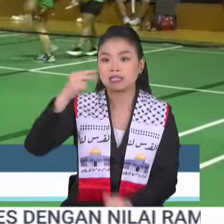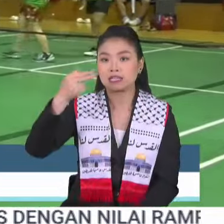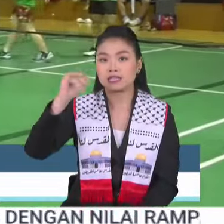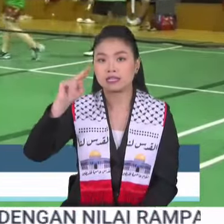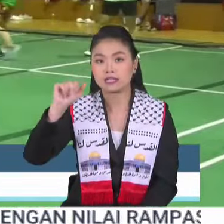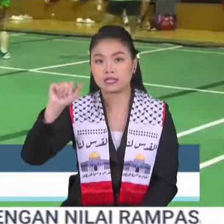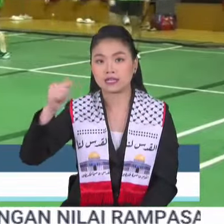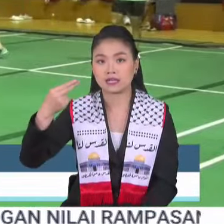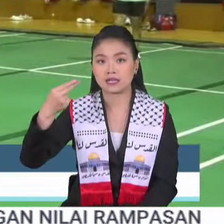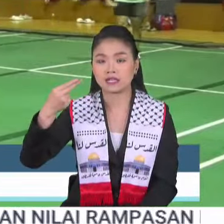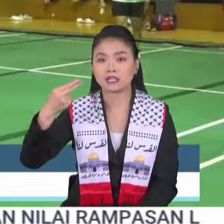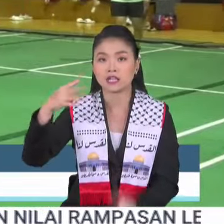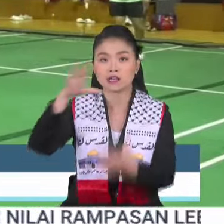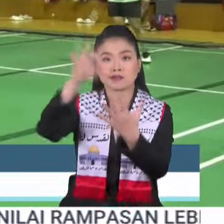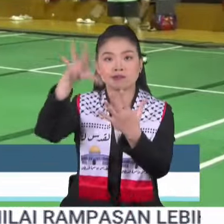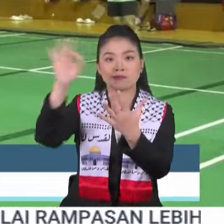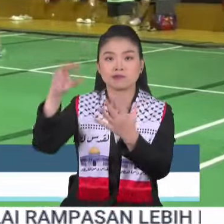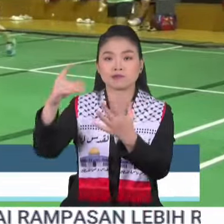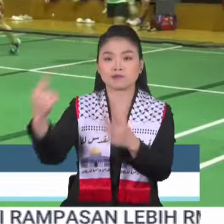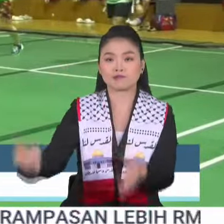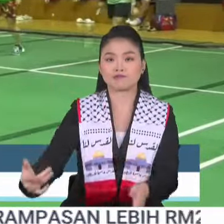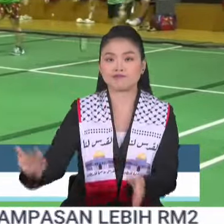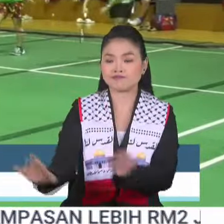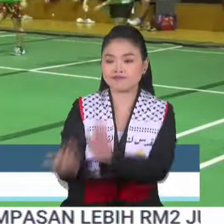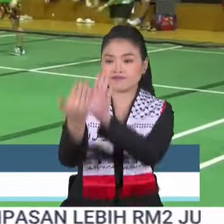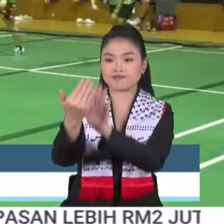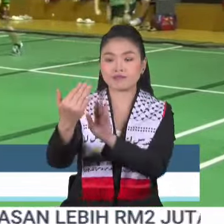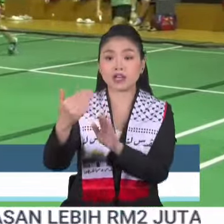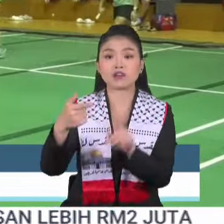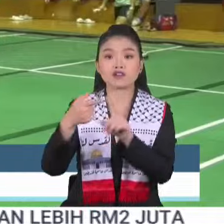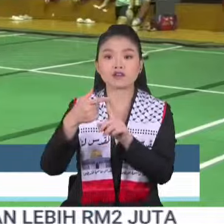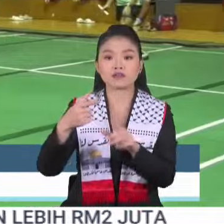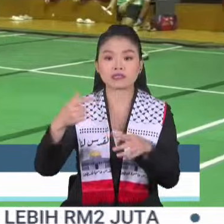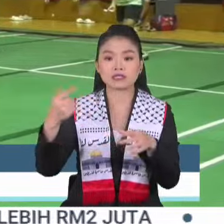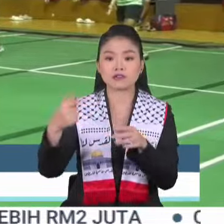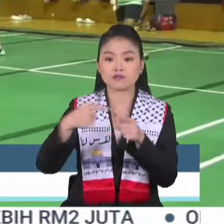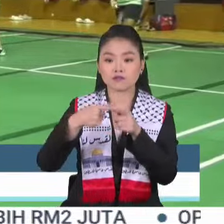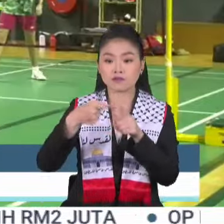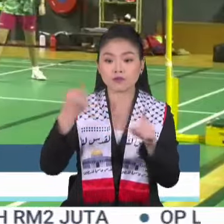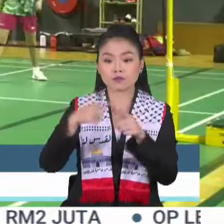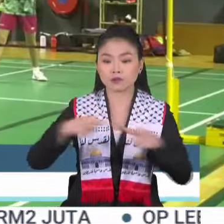pilihan ke-8 dari Jepun Mayu Matsumoto Wakana Nagahara.